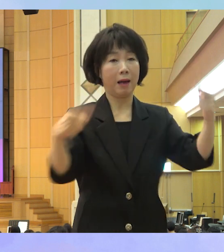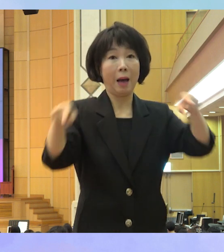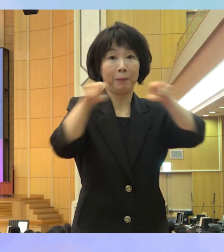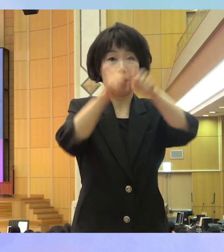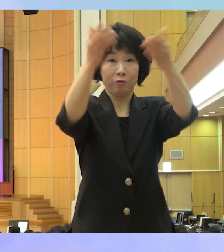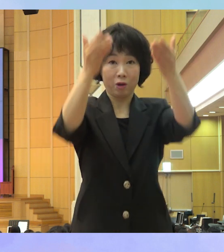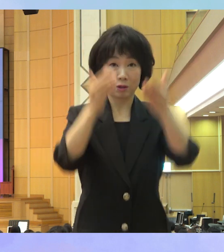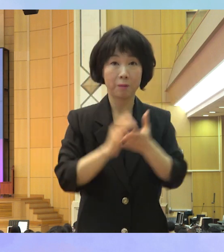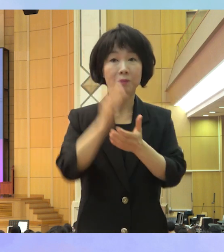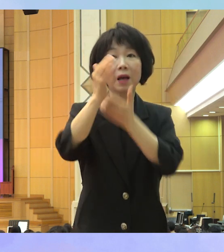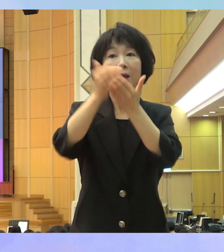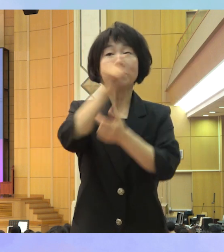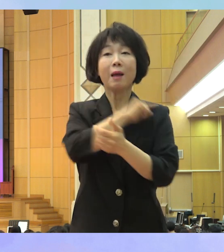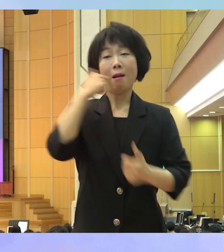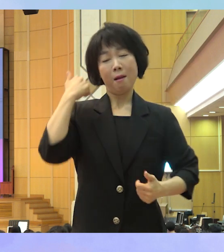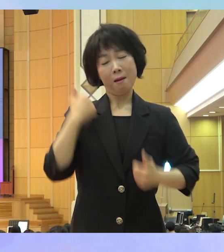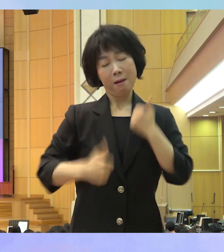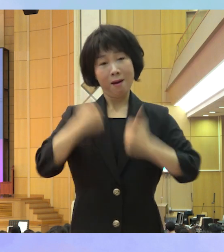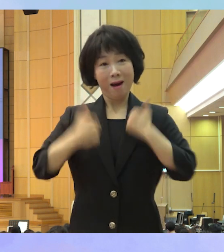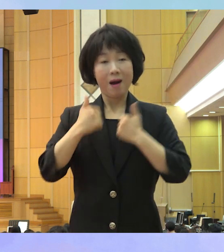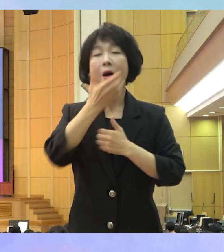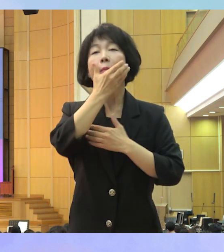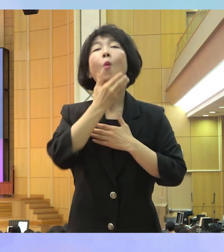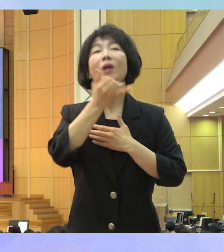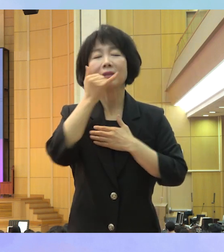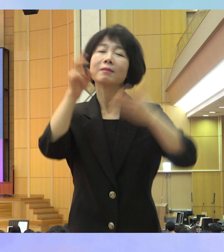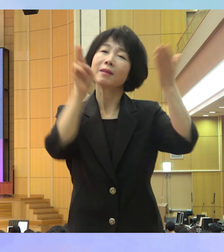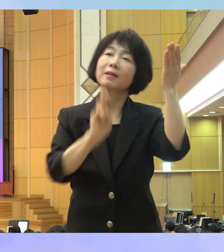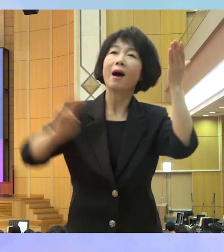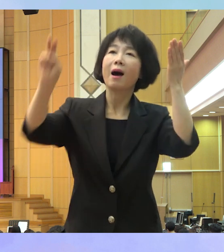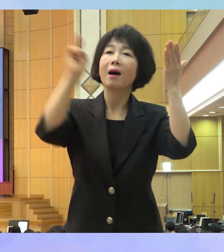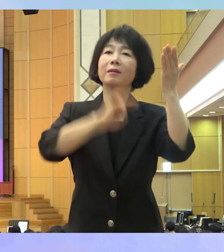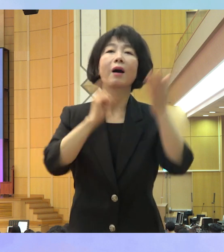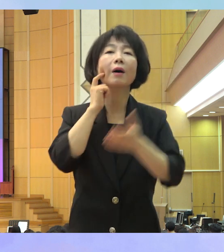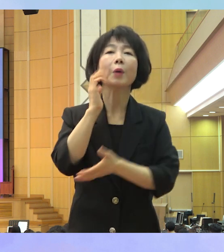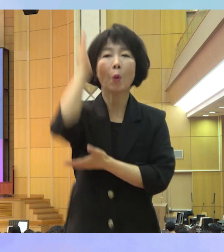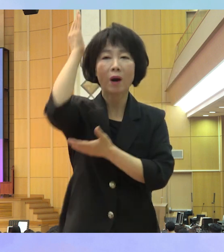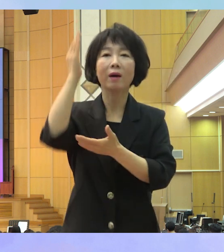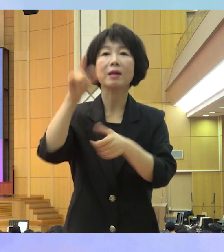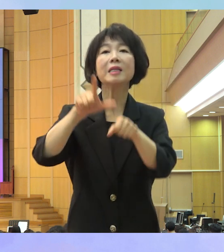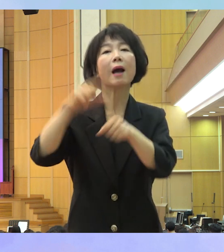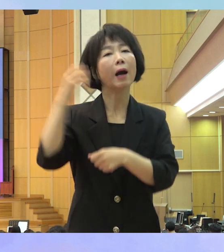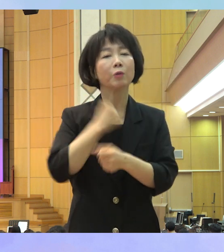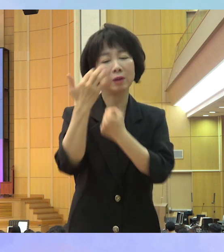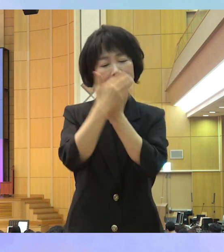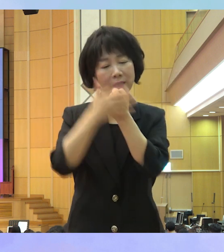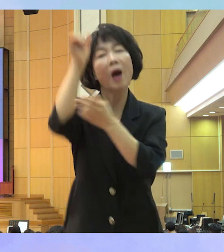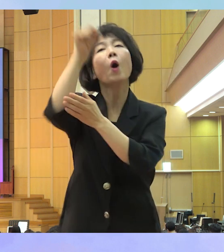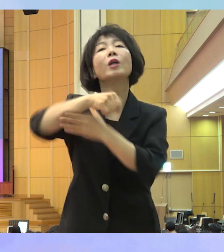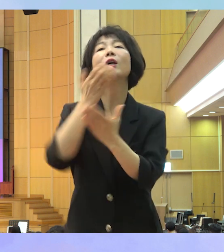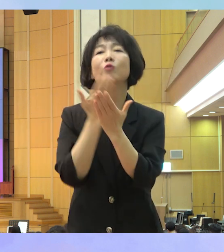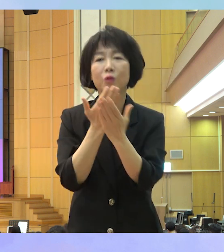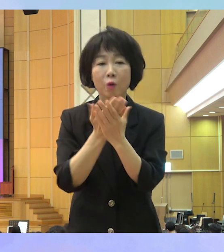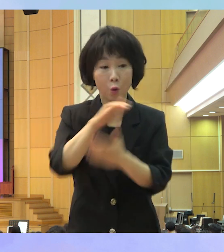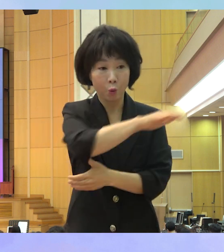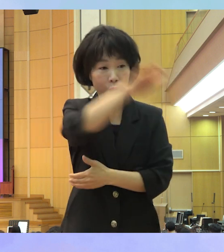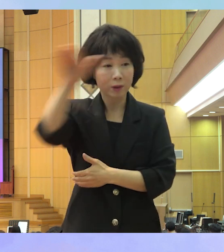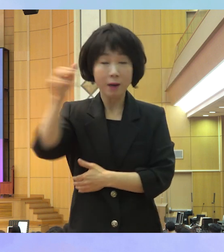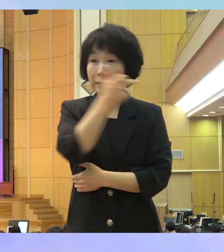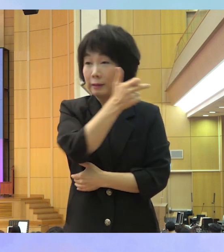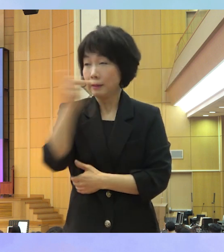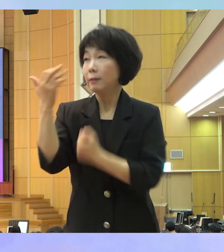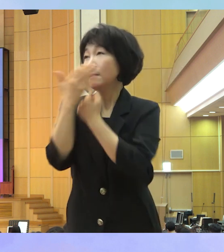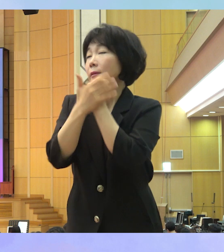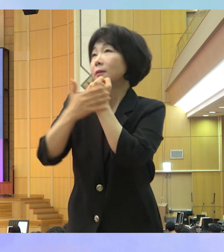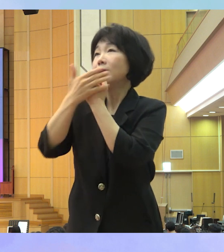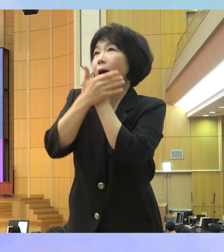해주셔서 하나님이 기뻐하신 찬양 곡조 있는 기도를 하나님께 영도리는 귀한 시간 될 수 있도록 은혜를 베풀어 주셔서 저희는 한량없는 하나님의